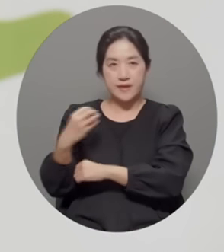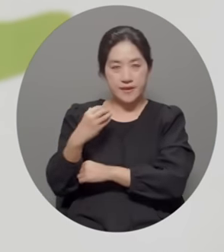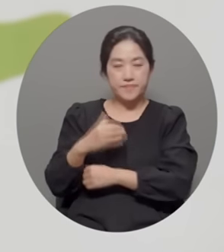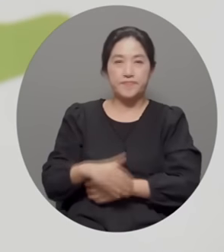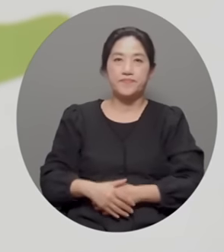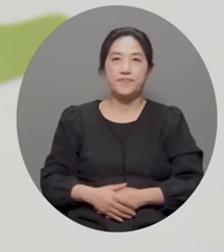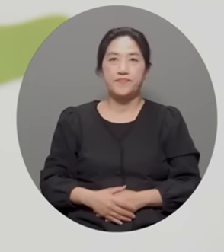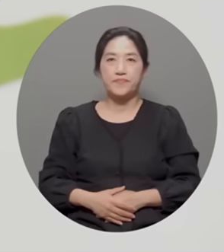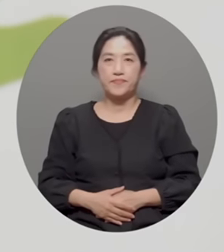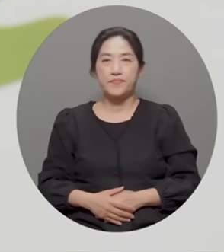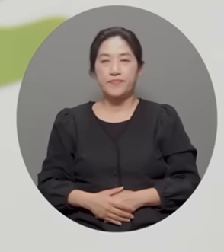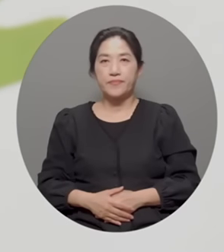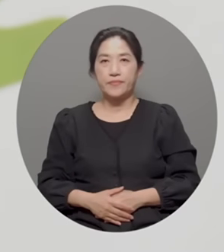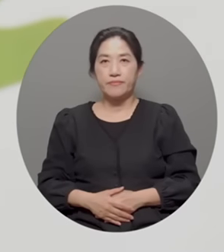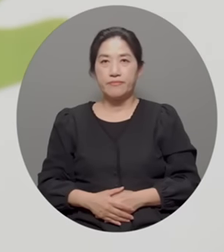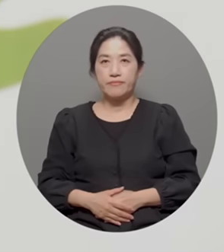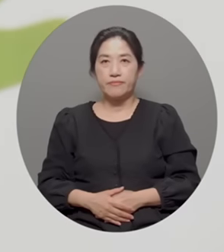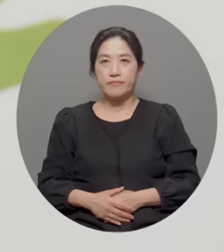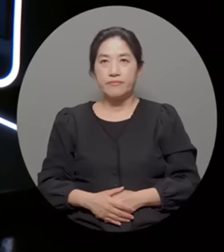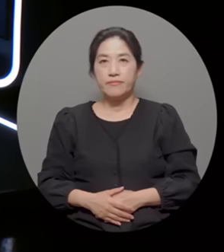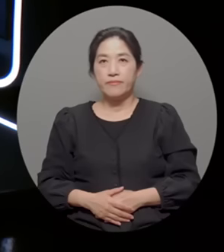MBC 뉴스 이혜선입니다.